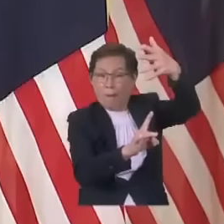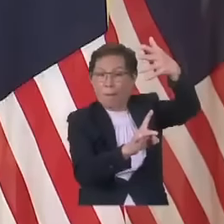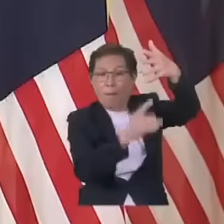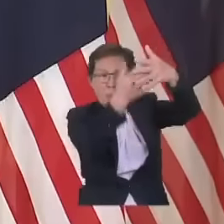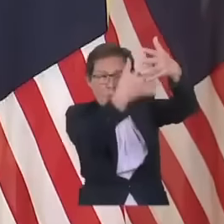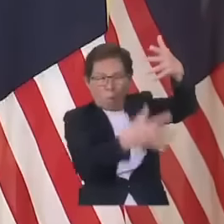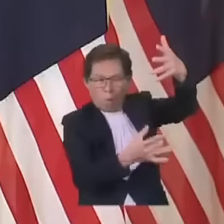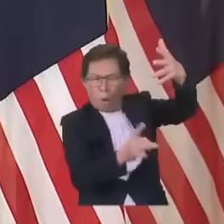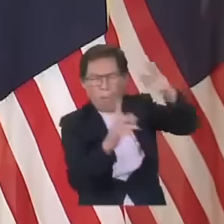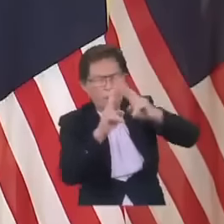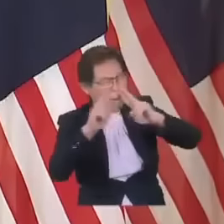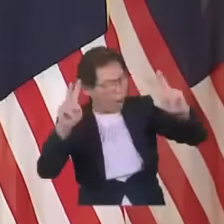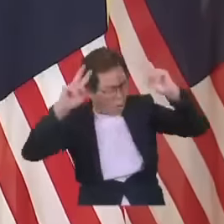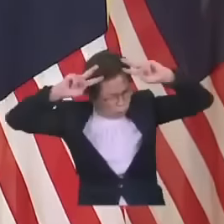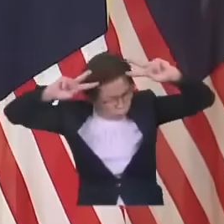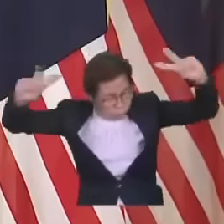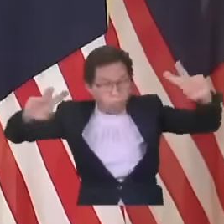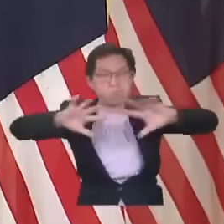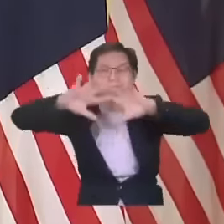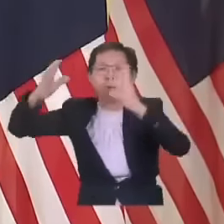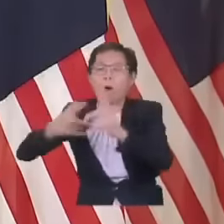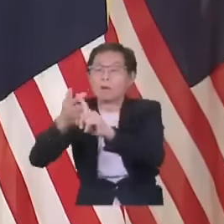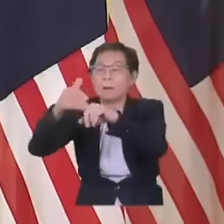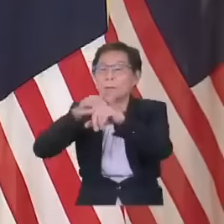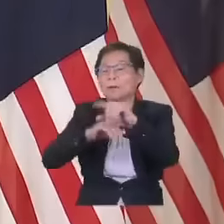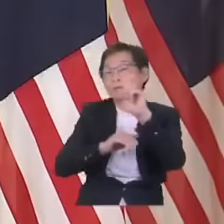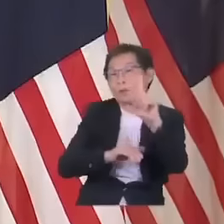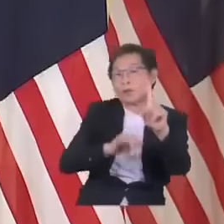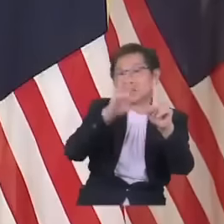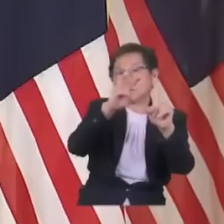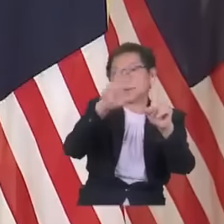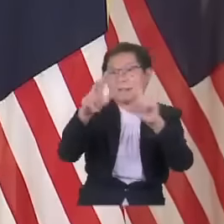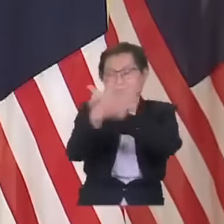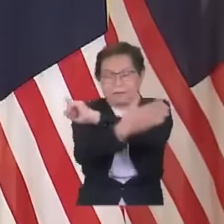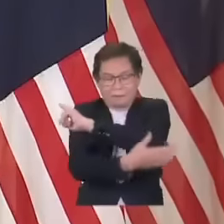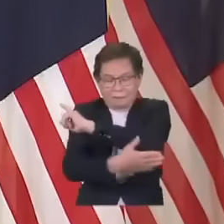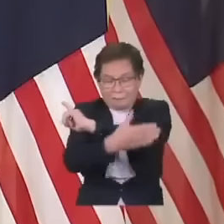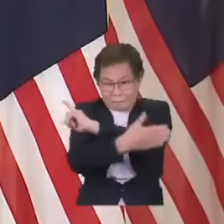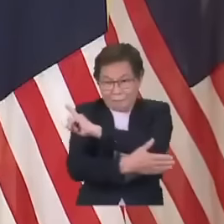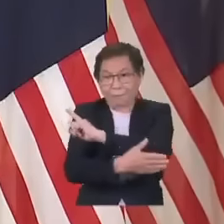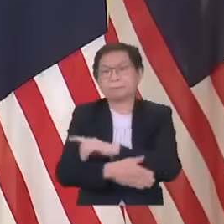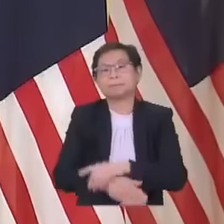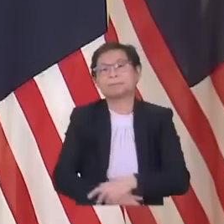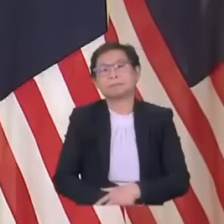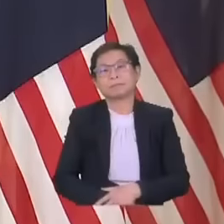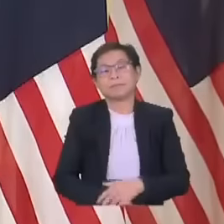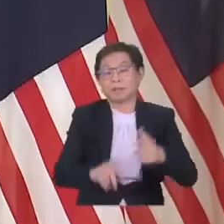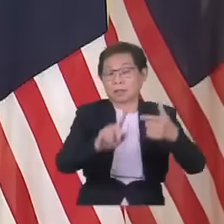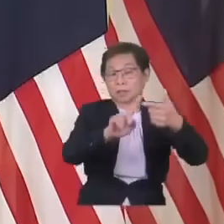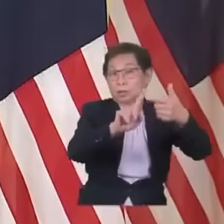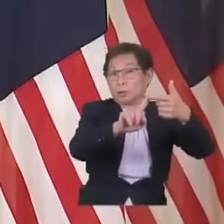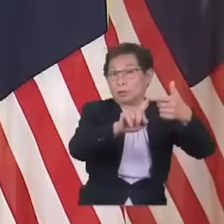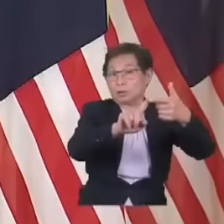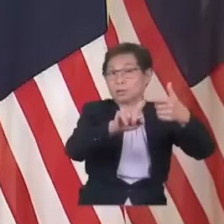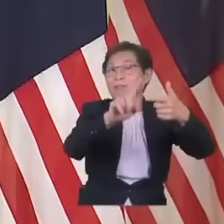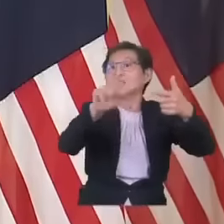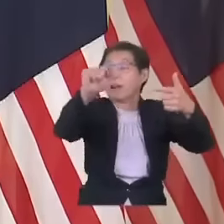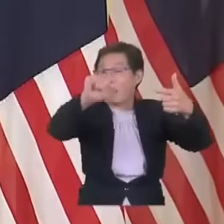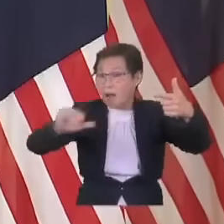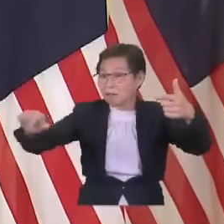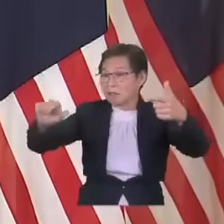aman di dunia daripada 163 negara dan kedua di Asia